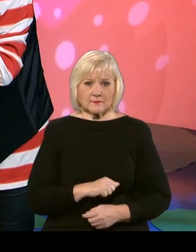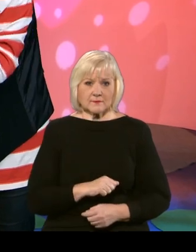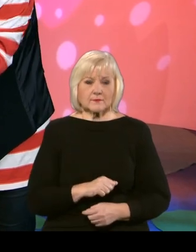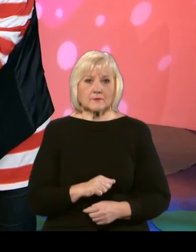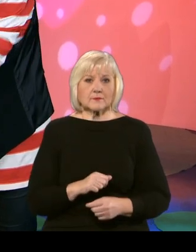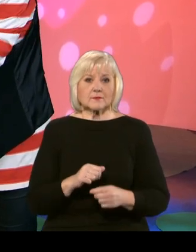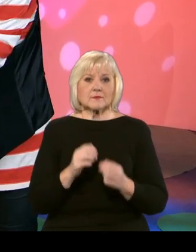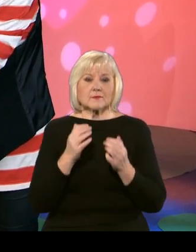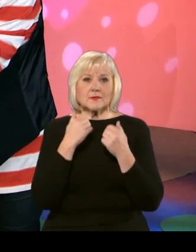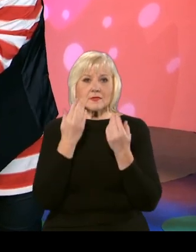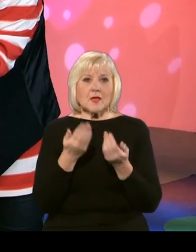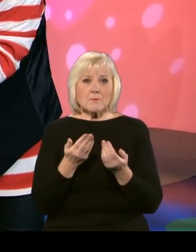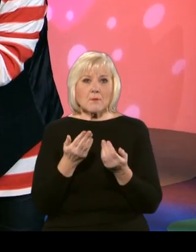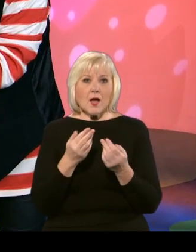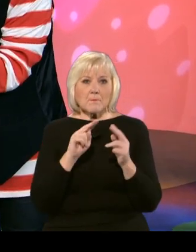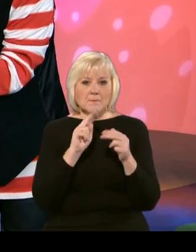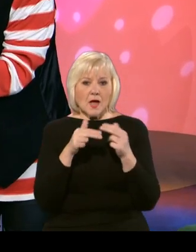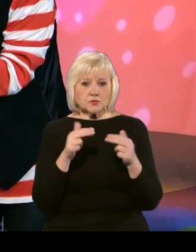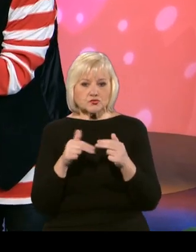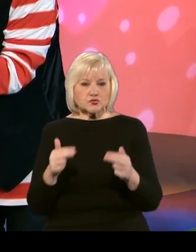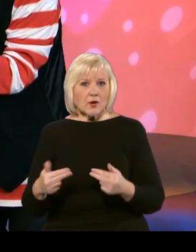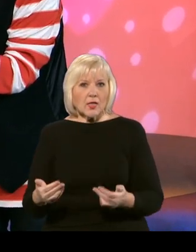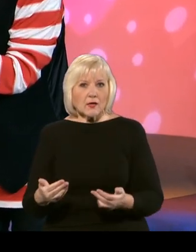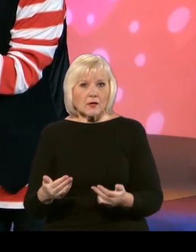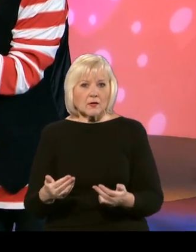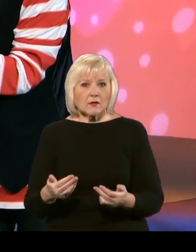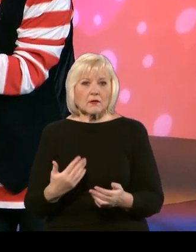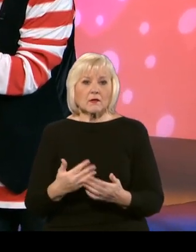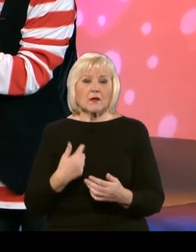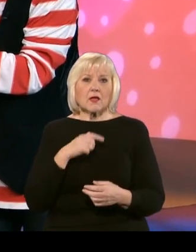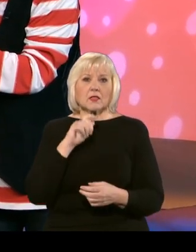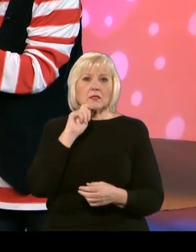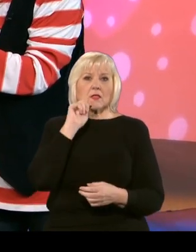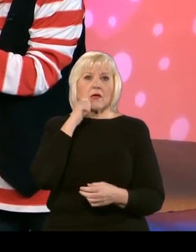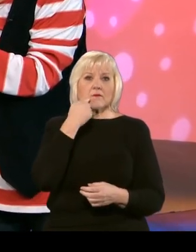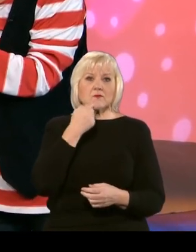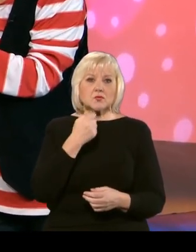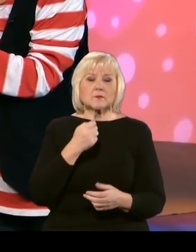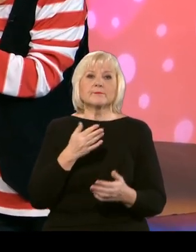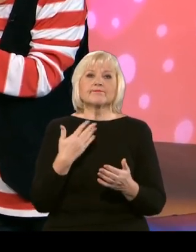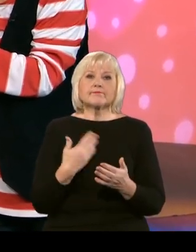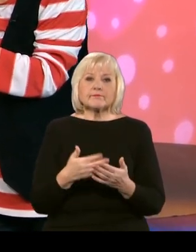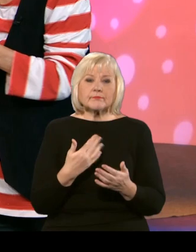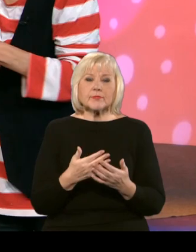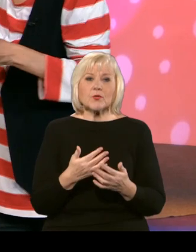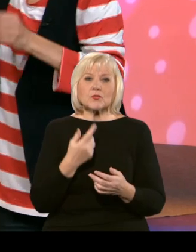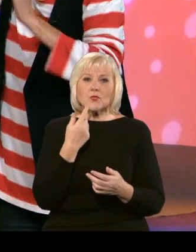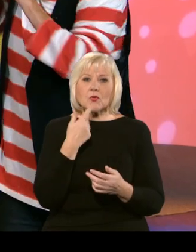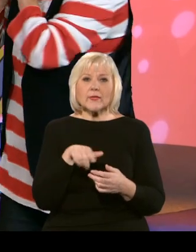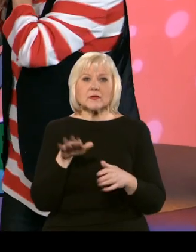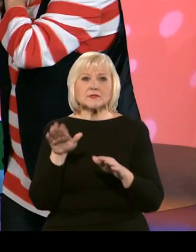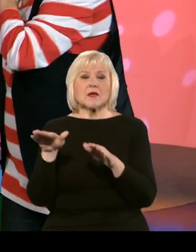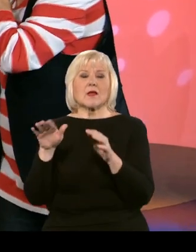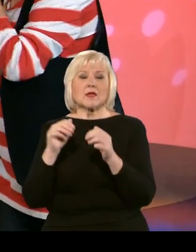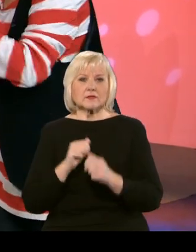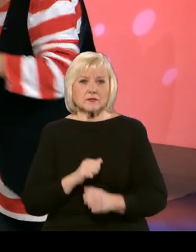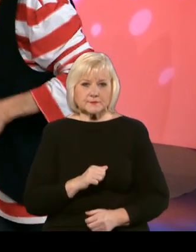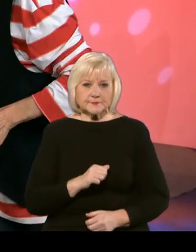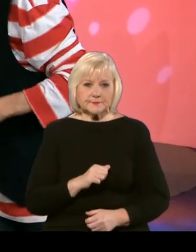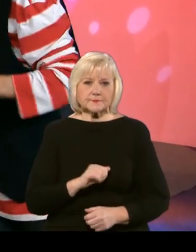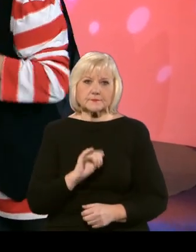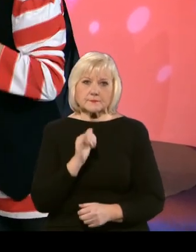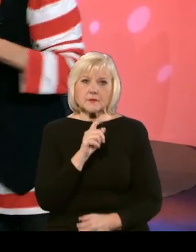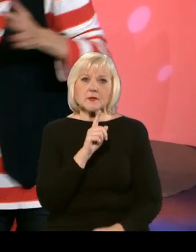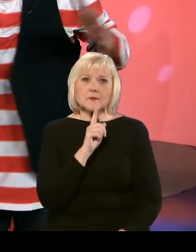svůj mašličkový ocas a my jsme si toho vůbec nevšimli. No proto se mu nechce létat. Ano, teď ty